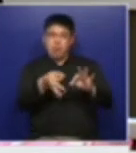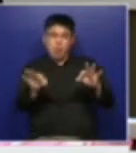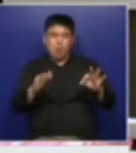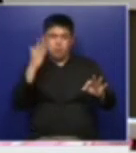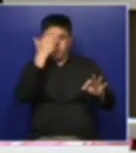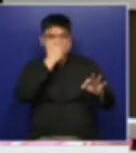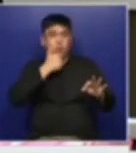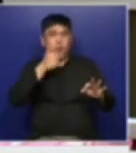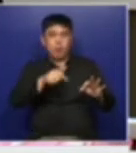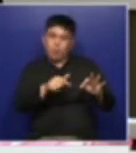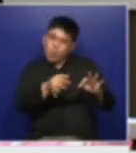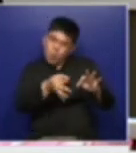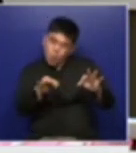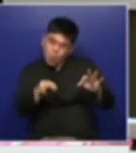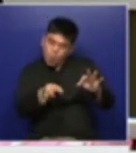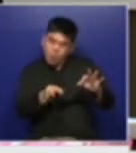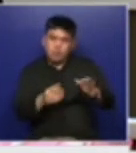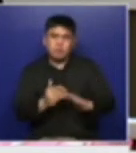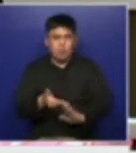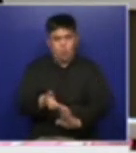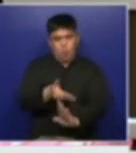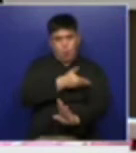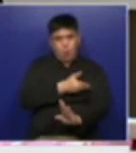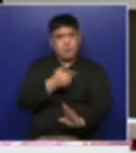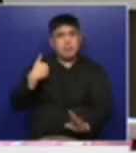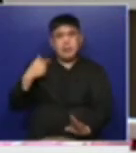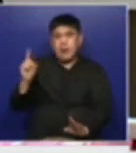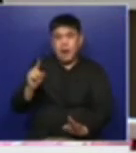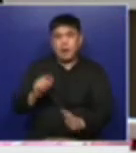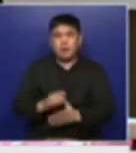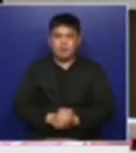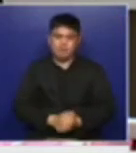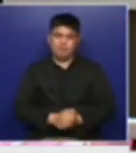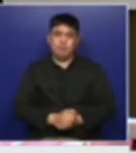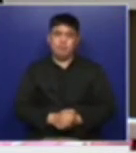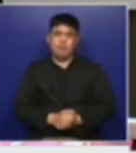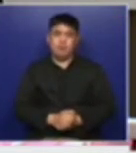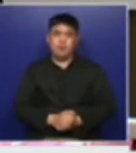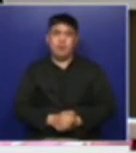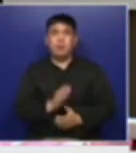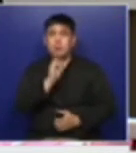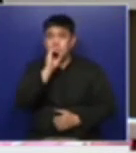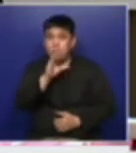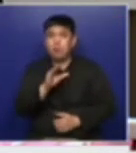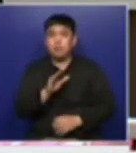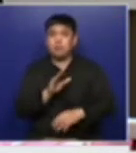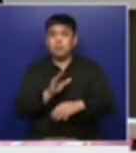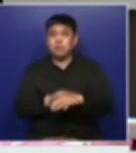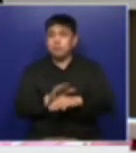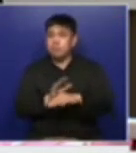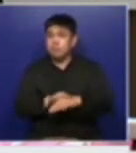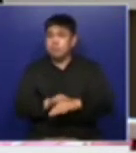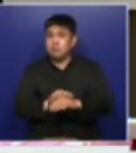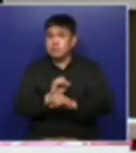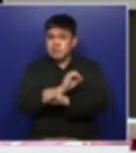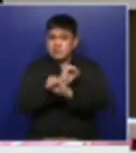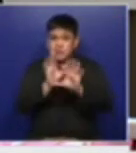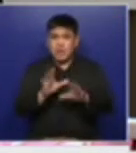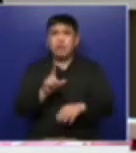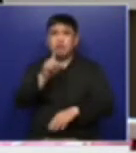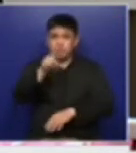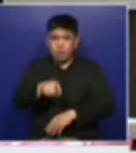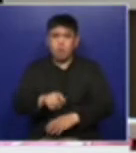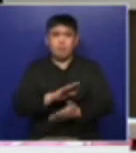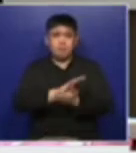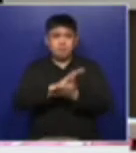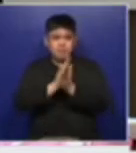ราะวันนั้นก่อนมีการปฏิวัติก็มีกลุ่มหนึ่งนี่ออกมาเรียกชัดเจนว่าจะต้องมีการป